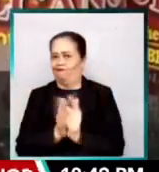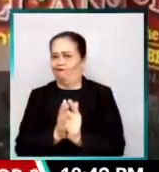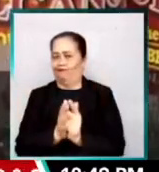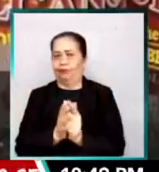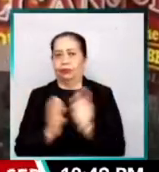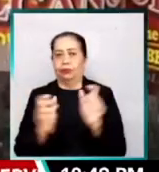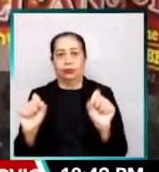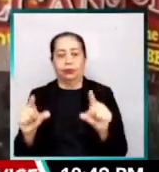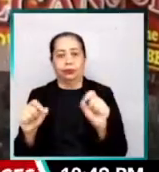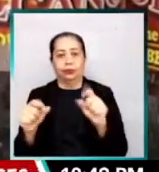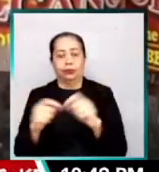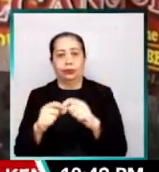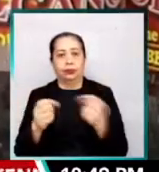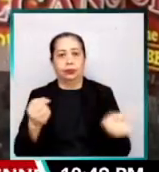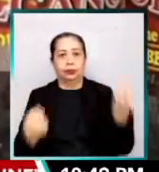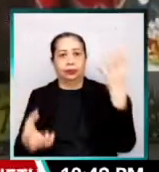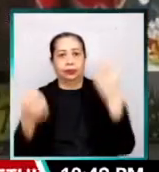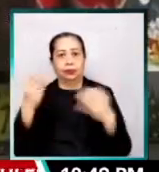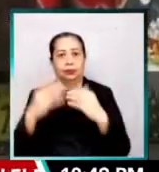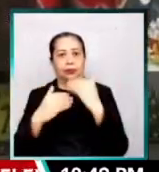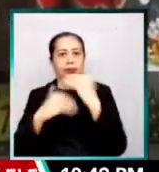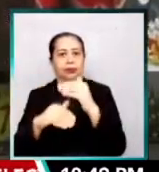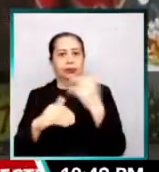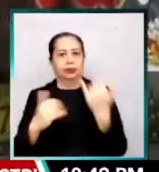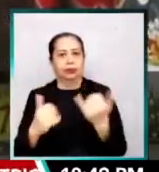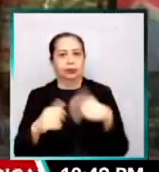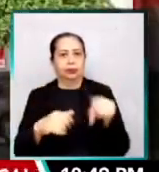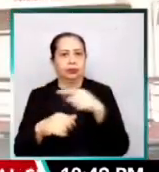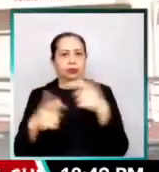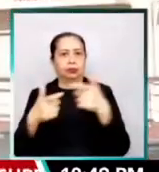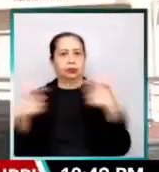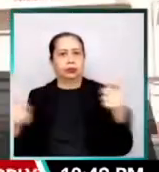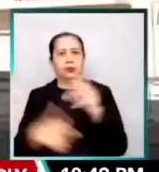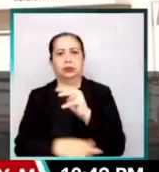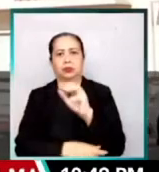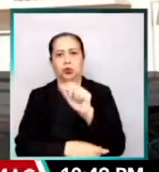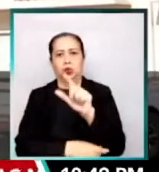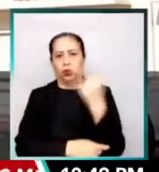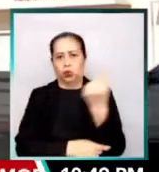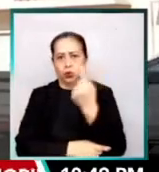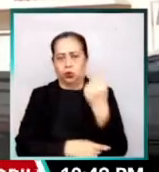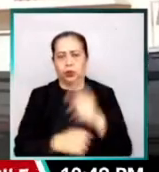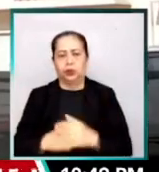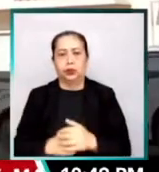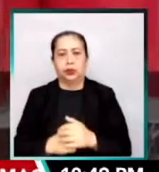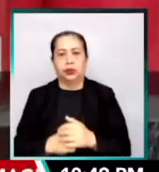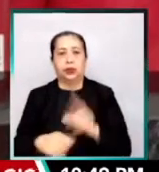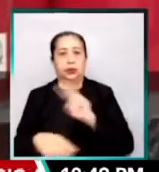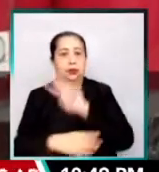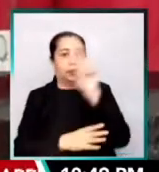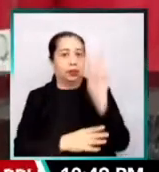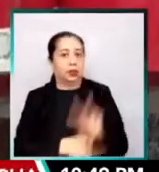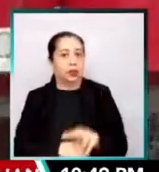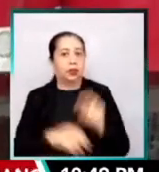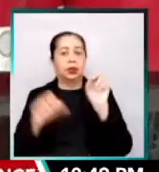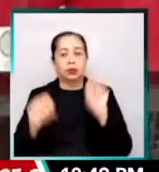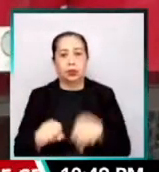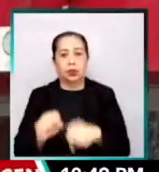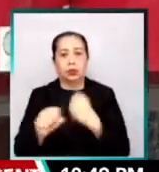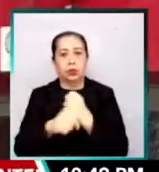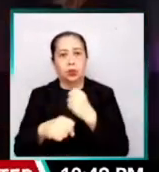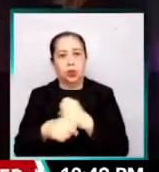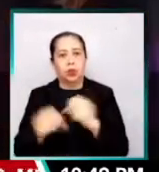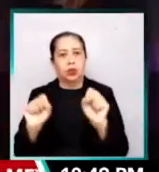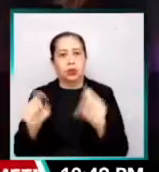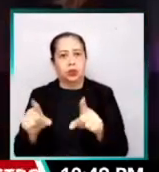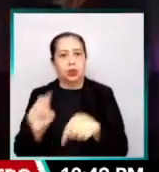ng mga paputok, limitado na lang sa malalaking malls. Sa Valenzuela naman, pwede nang gumawa, magbenta at gumamit